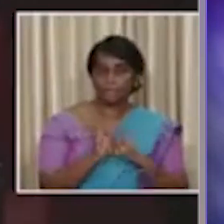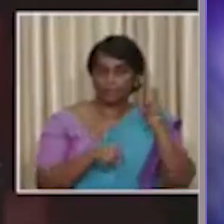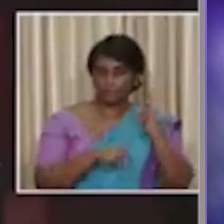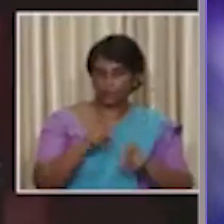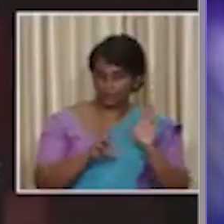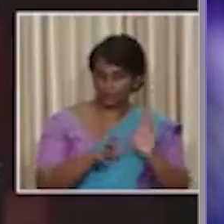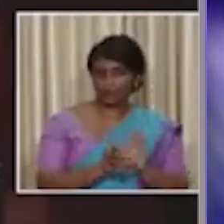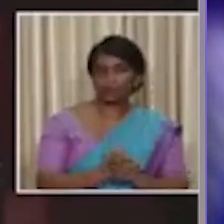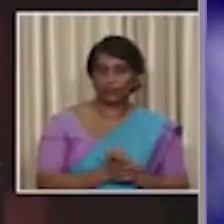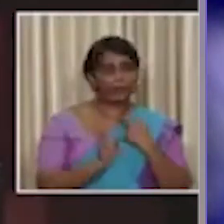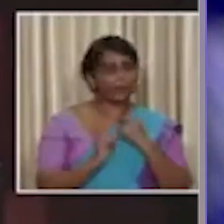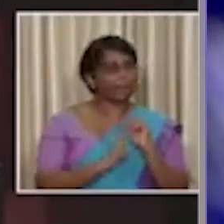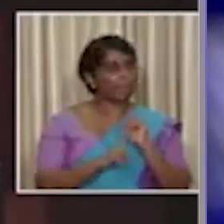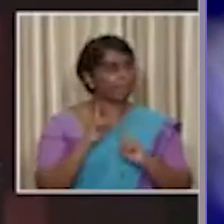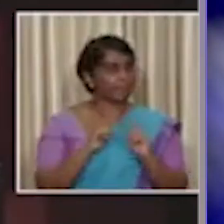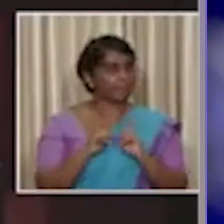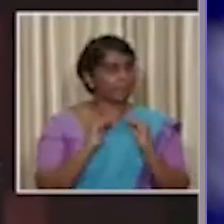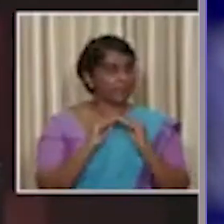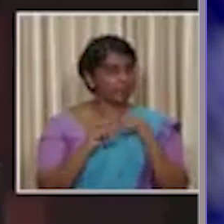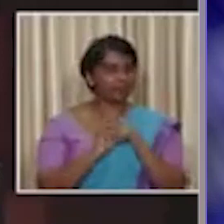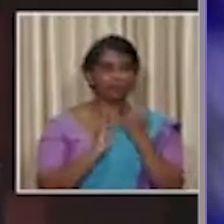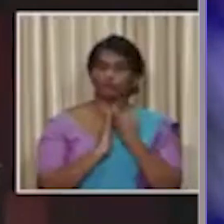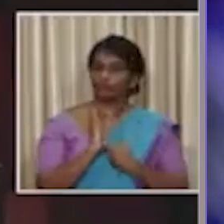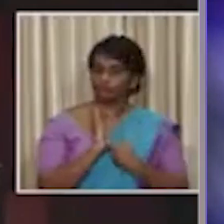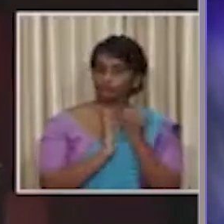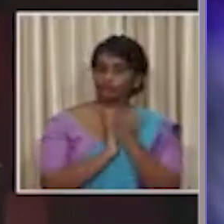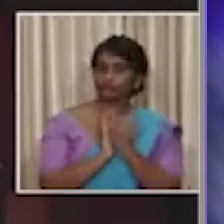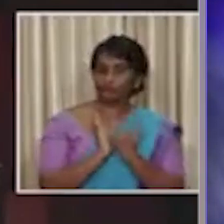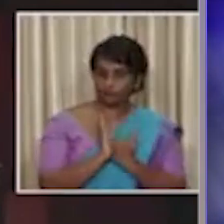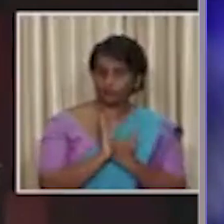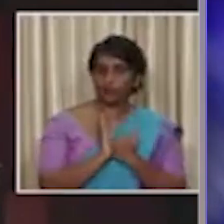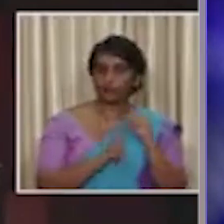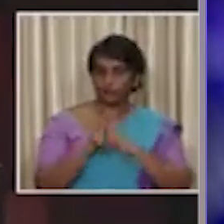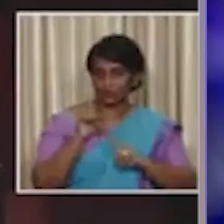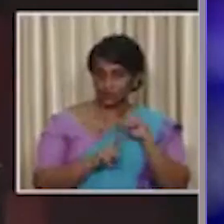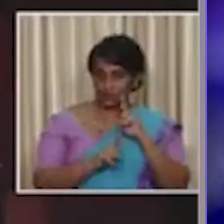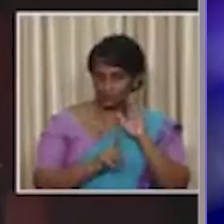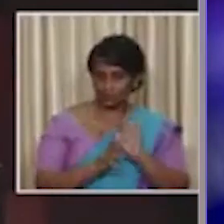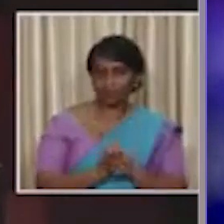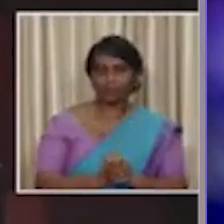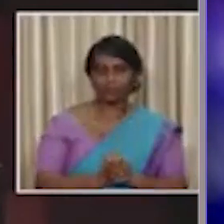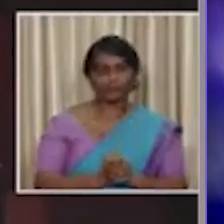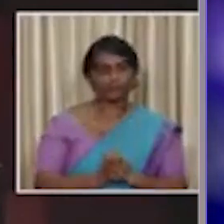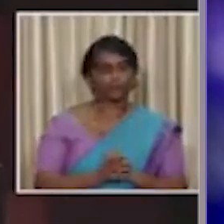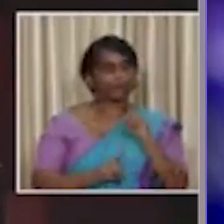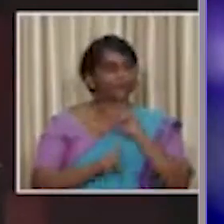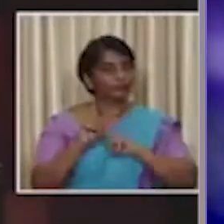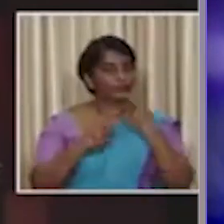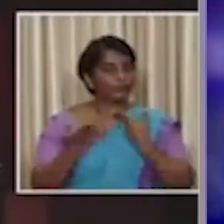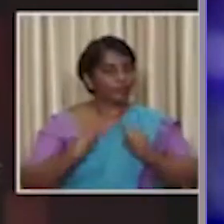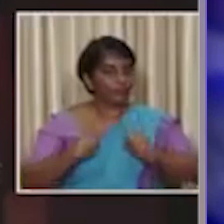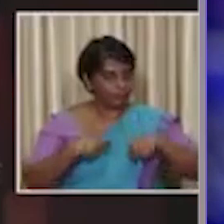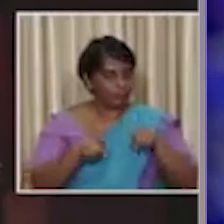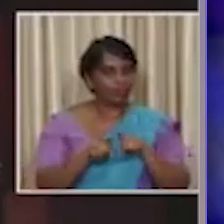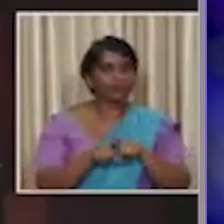சஜித் பிரேமதாச தெரிவித்தார். நாடாளுமன்றத்தில் நேற்று விசேட கூட்டம் ஒன்றை முன்வைத்து குறிப்பிடுகையிலேயே அவர் மேற்கண்டவாறு